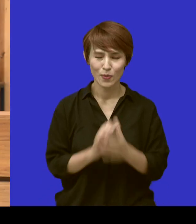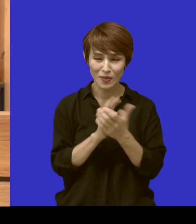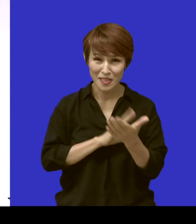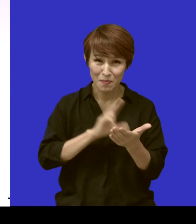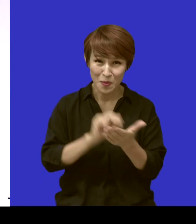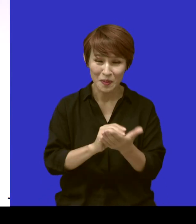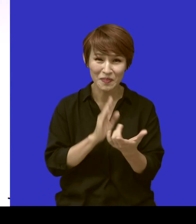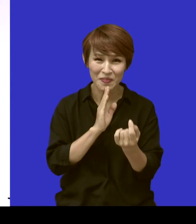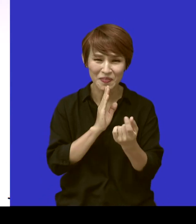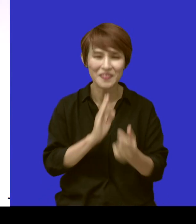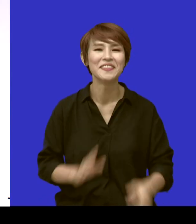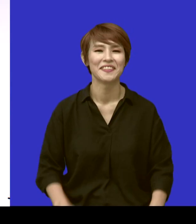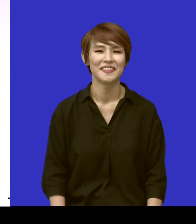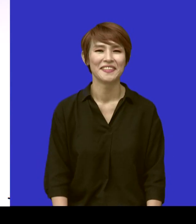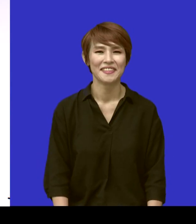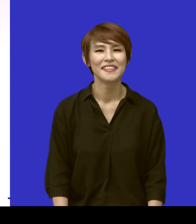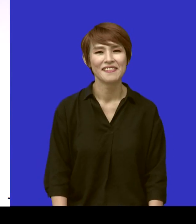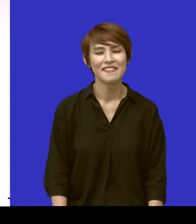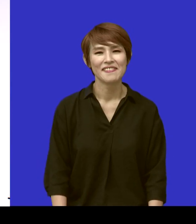올렸군요.